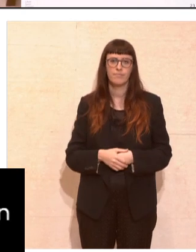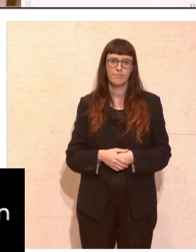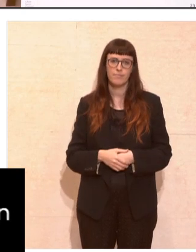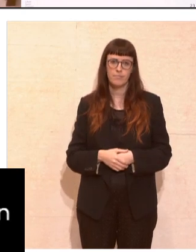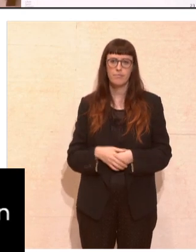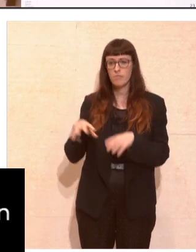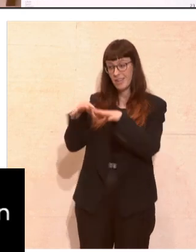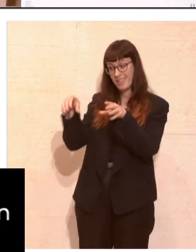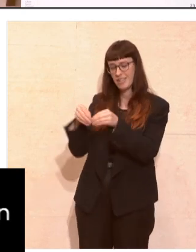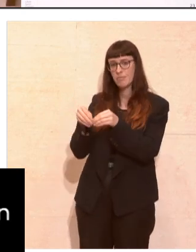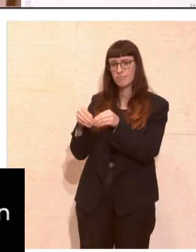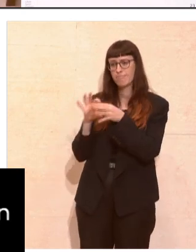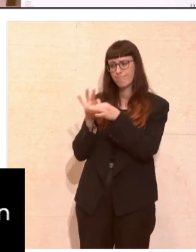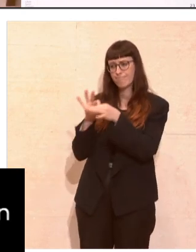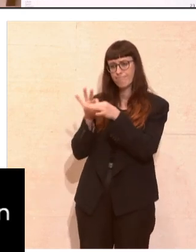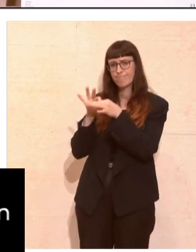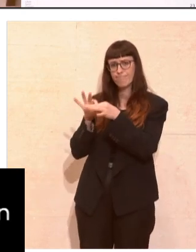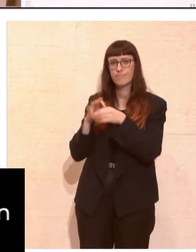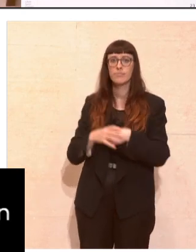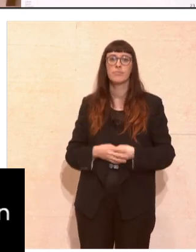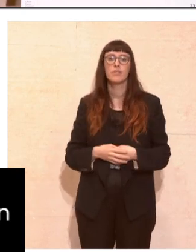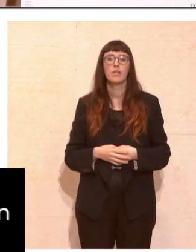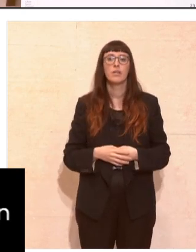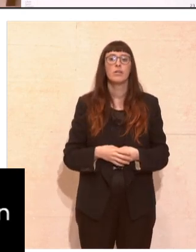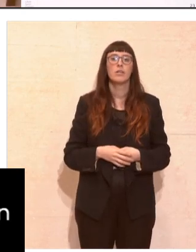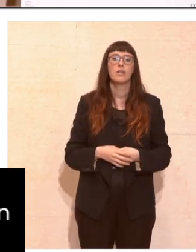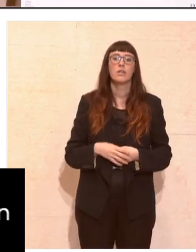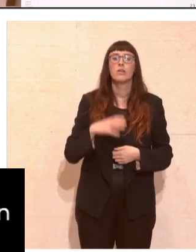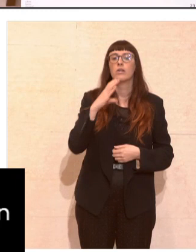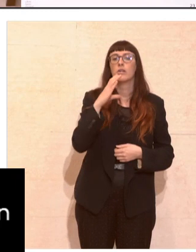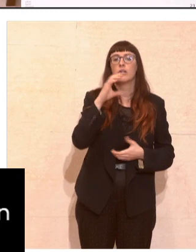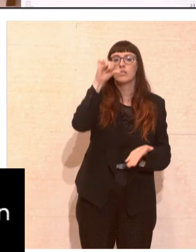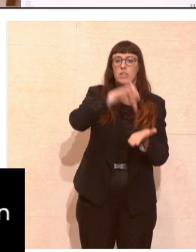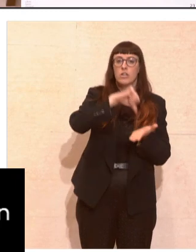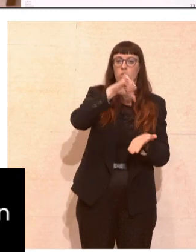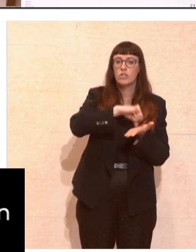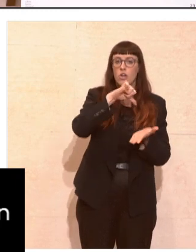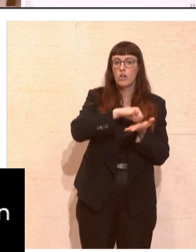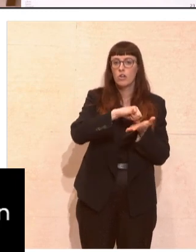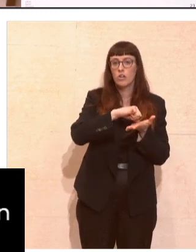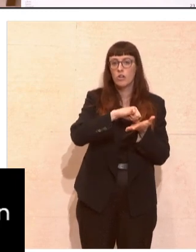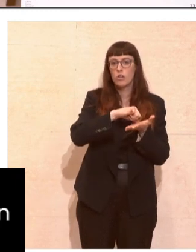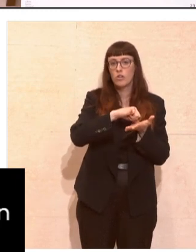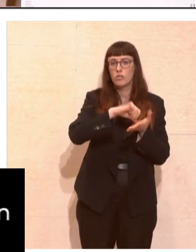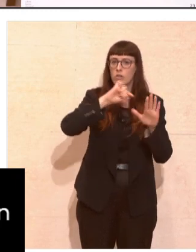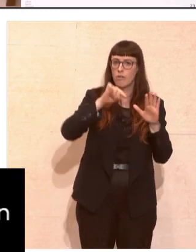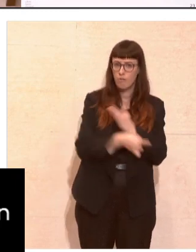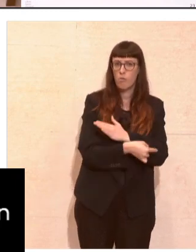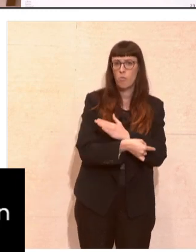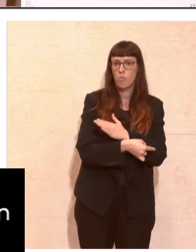à laquelle je travaille. Puis c'est ça, c'est le CIAMS, là, donc le Centre d'études avancées en médecine du sommeil à l'Hôpital du Sacré-Cœur à